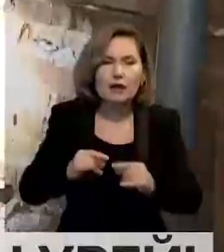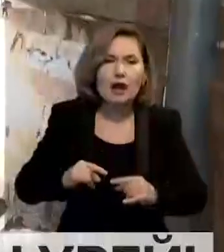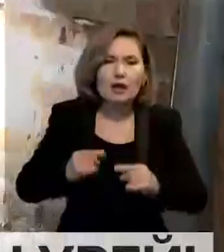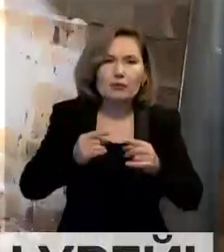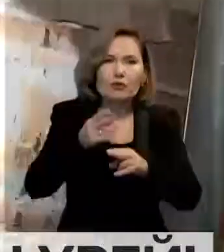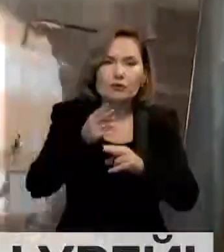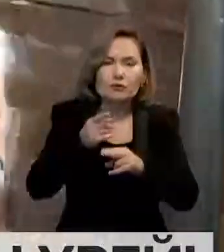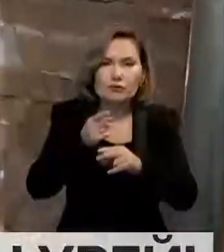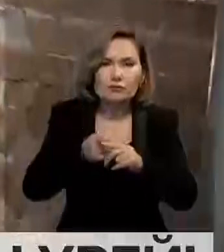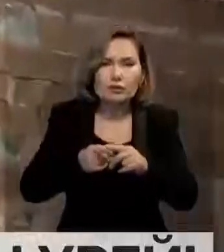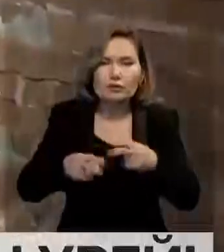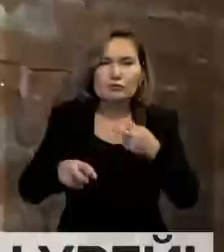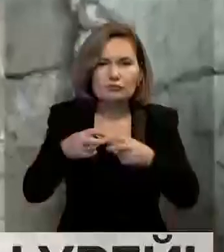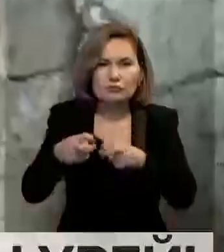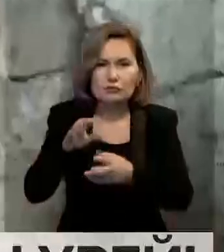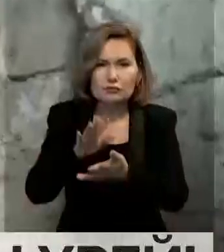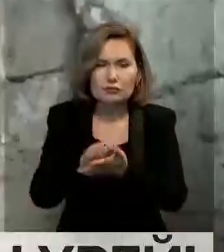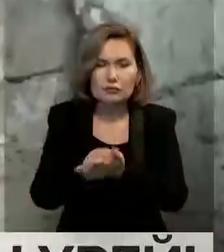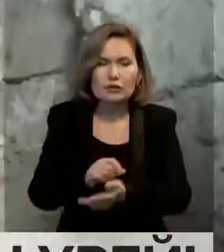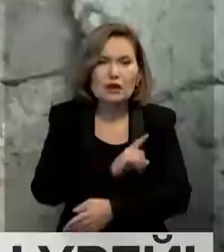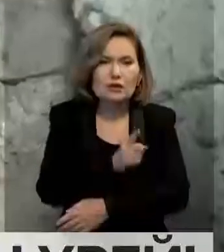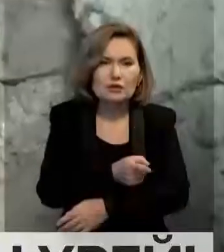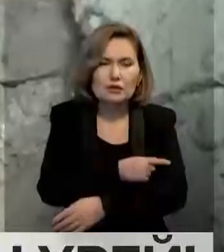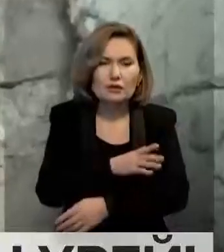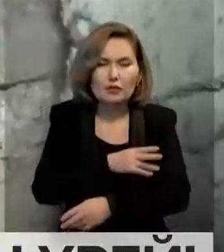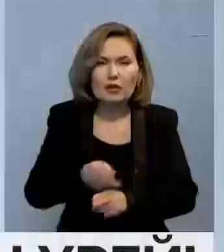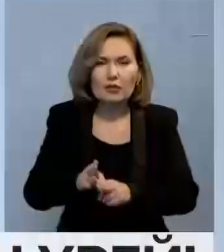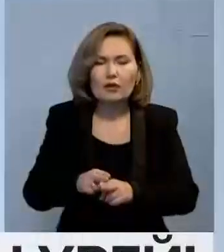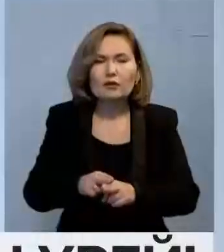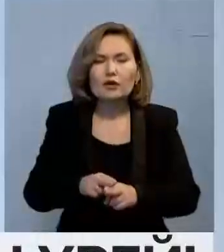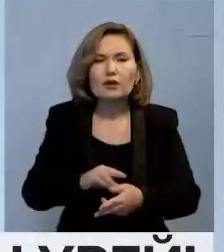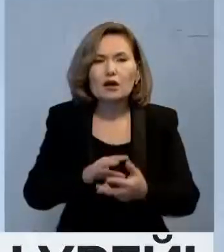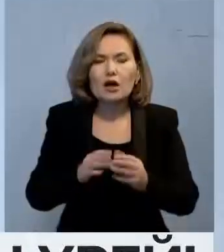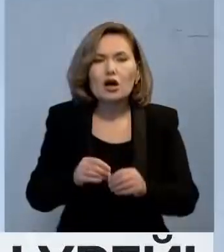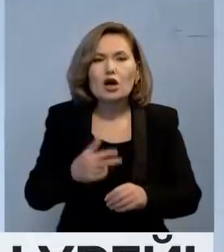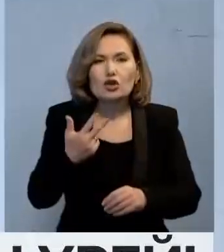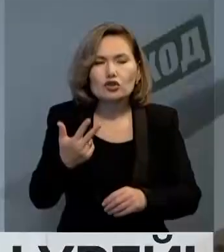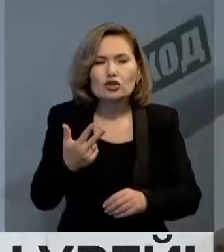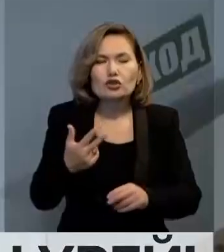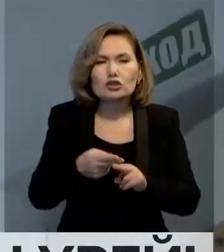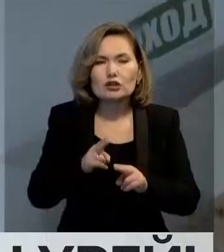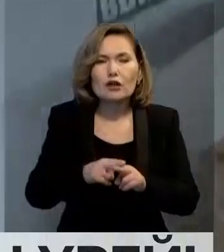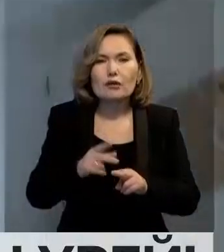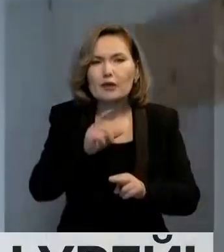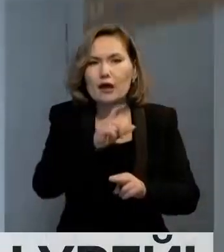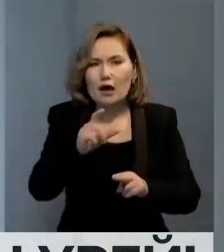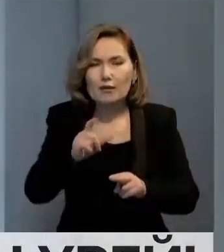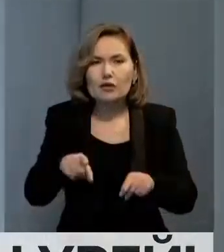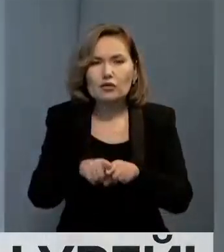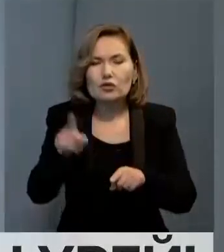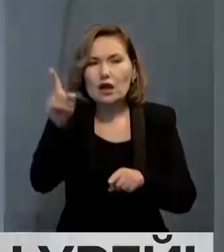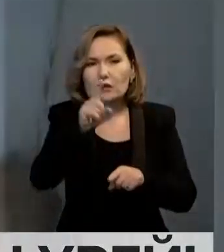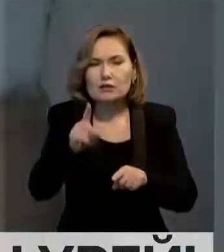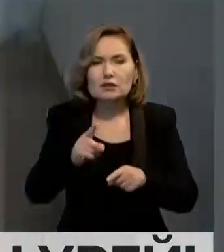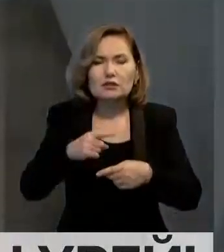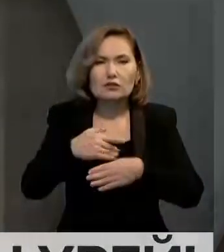шамамен 5-7 сантиметрдей болады. Бүлінген қабырғаның жарықшақтары 3-ші қабатқа дейін бойлап барады. Пәтер тұрғындары үреймен